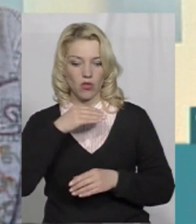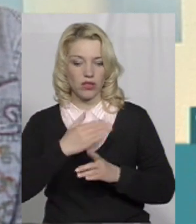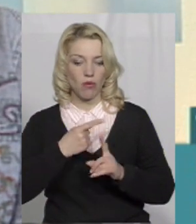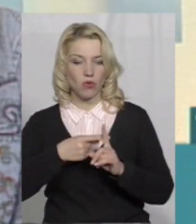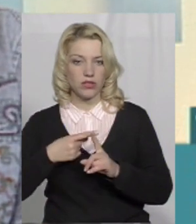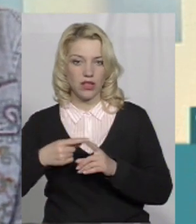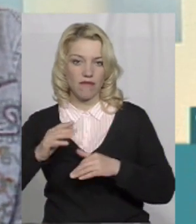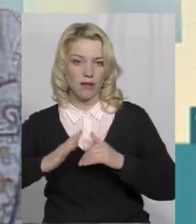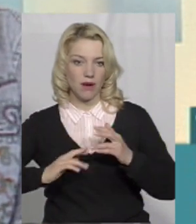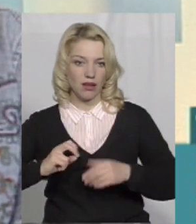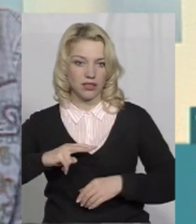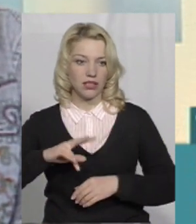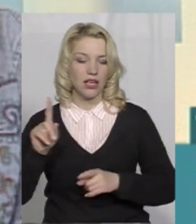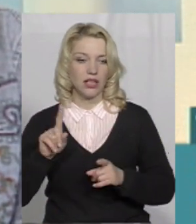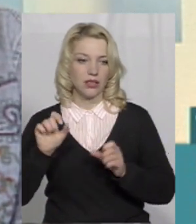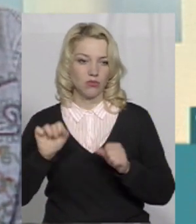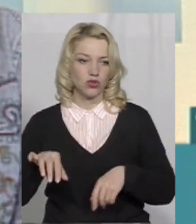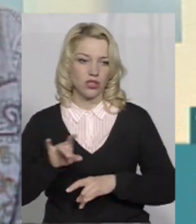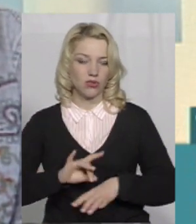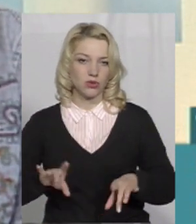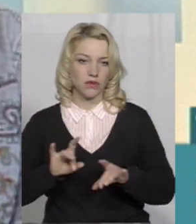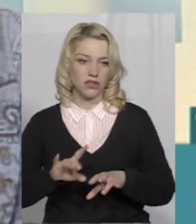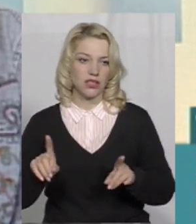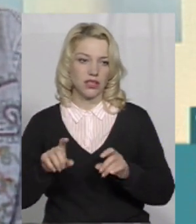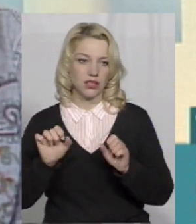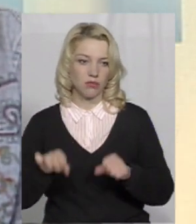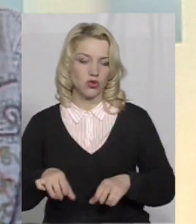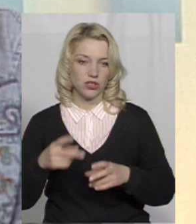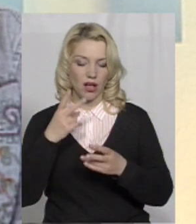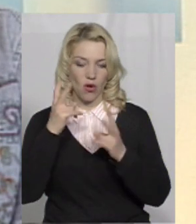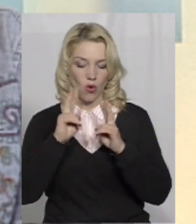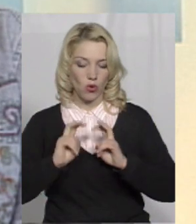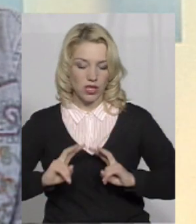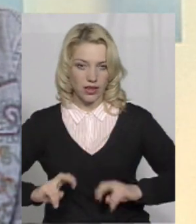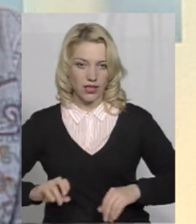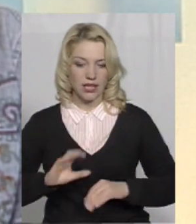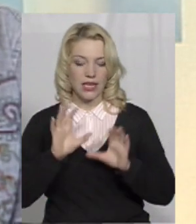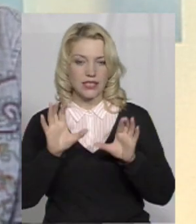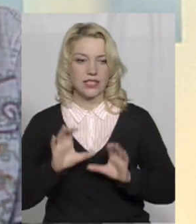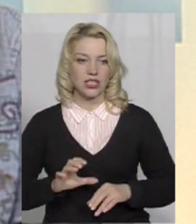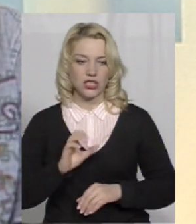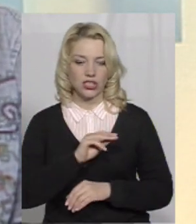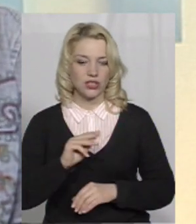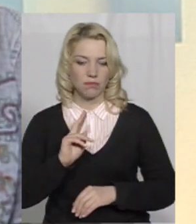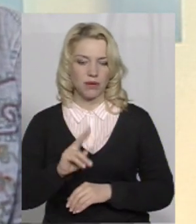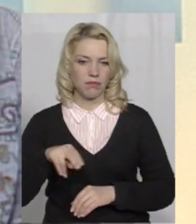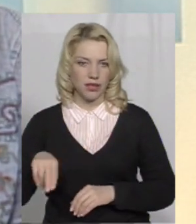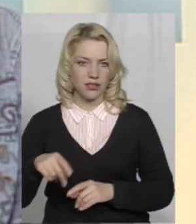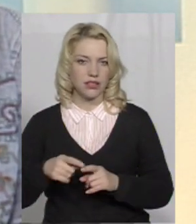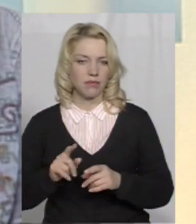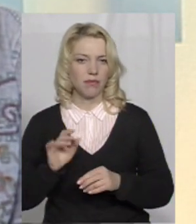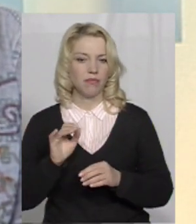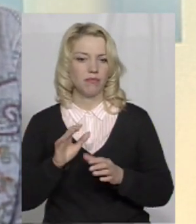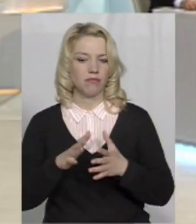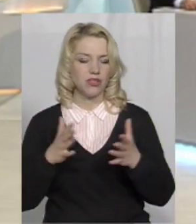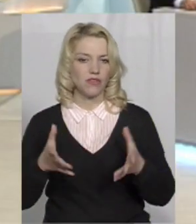позитивні практики, які можна, про які можна розповідати, які можна розглядати. Закон про ЖКП, він, мабуть,